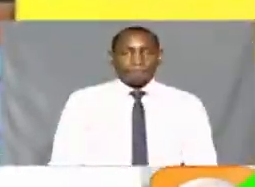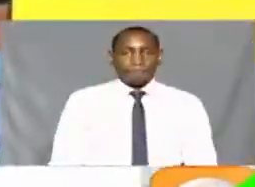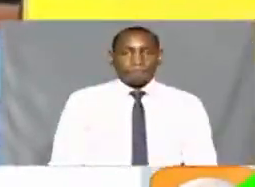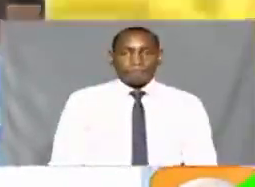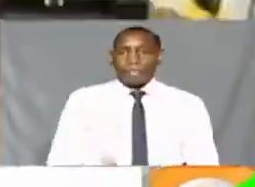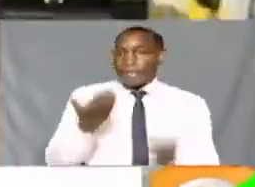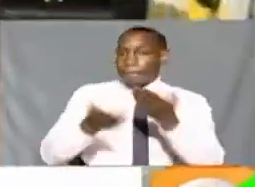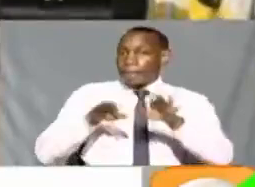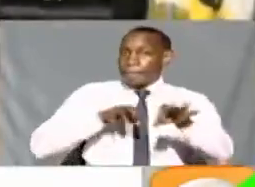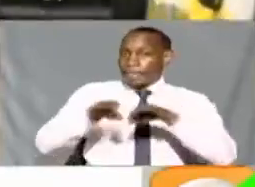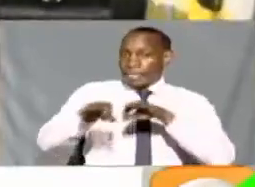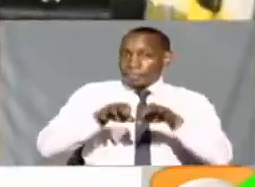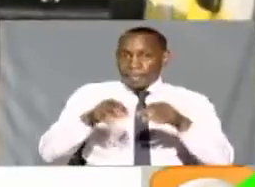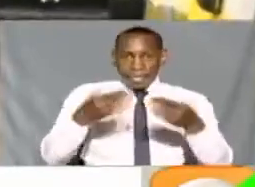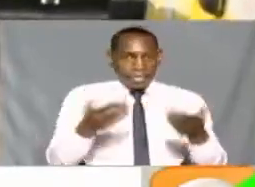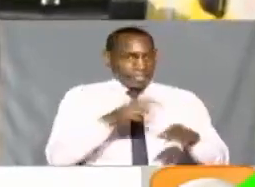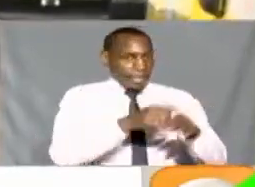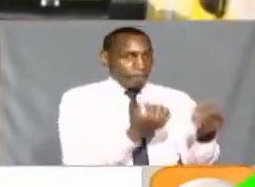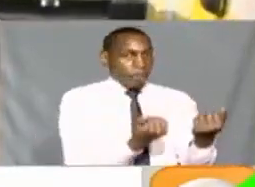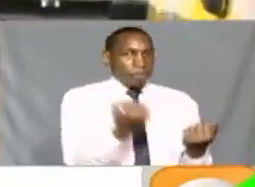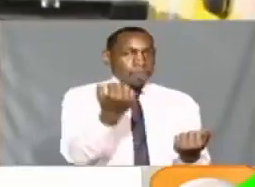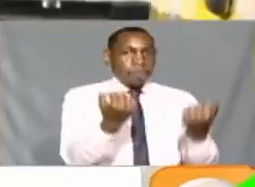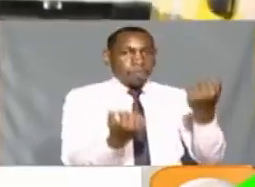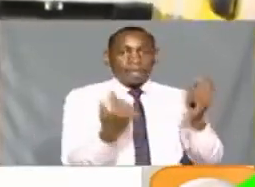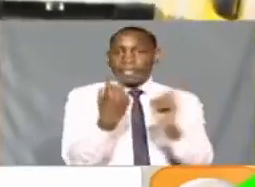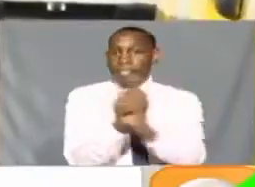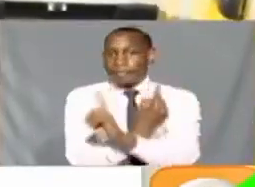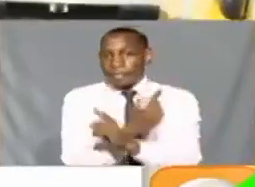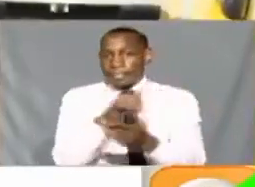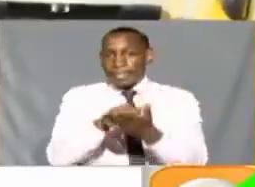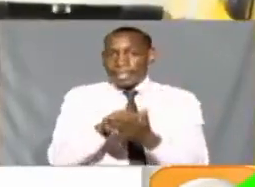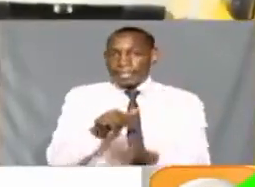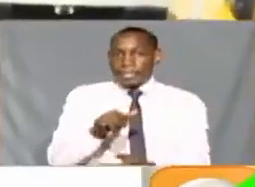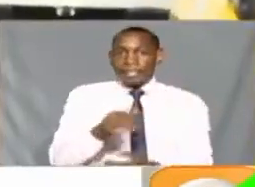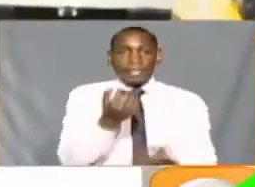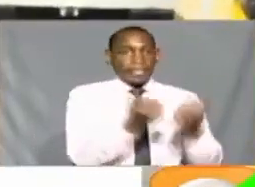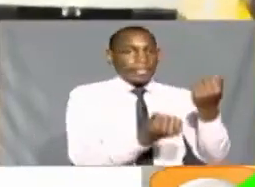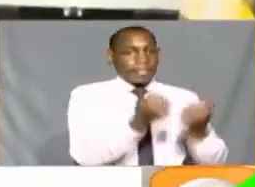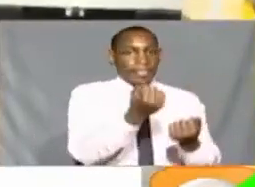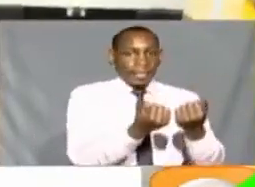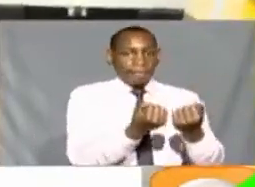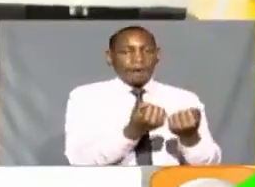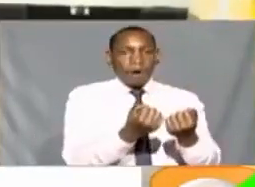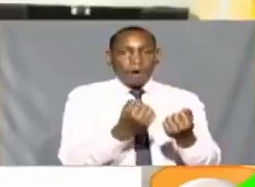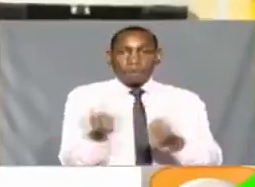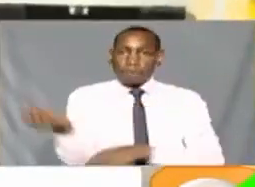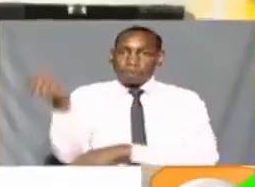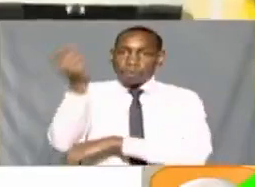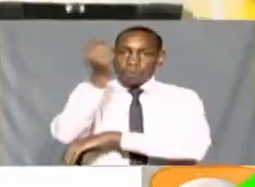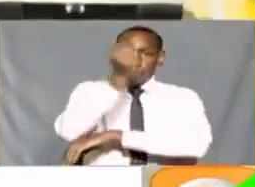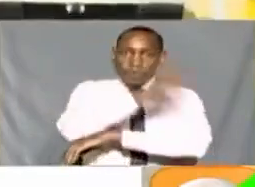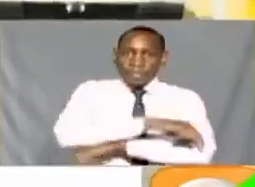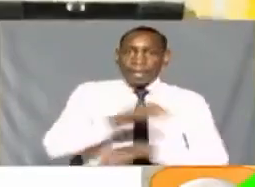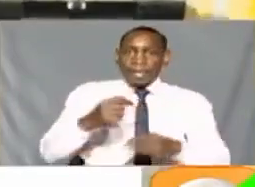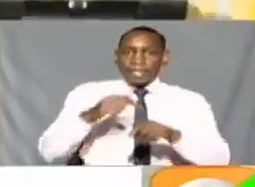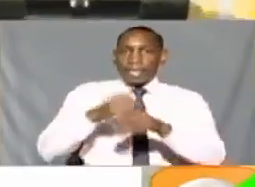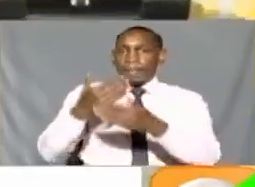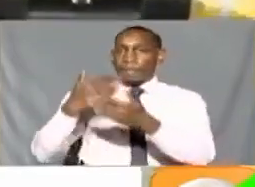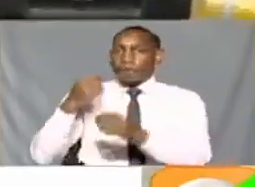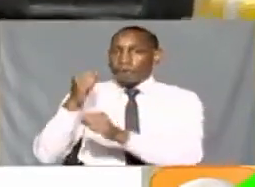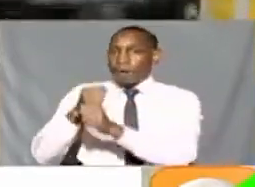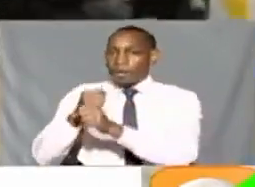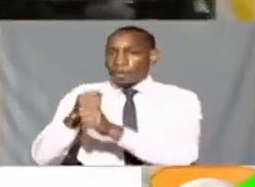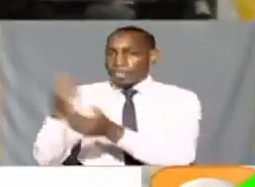Pengine utaeleza vipi unapokuwa barabarani, tofauti ya kuwa dereva wa full time barabarani na wakati ulipokuwa umeajiriwa huko